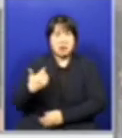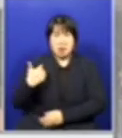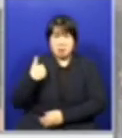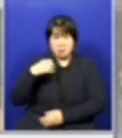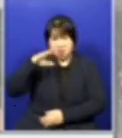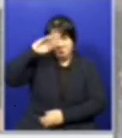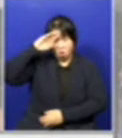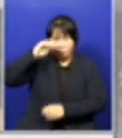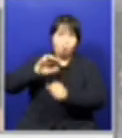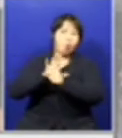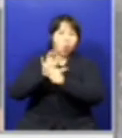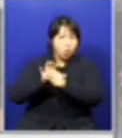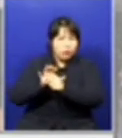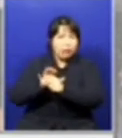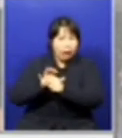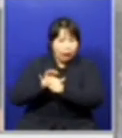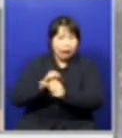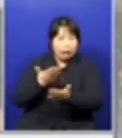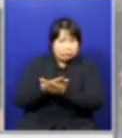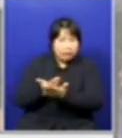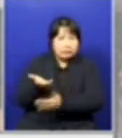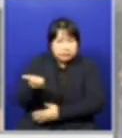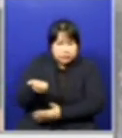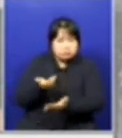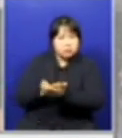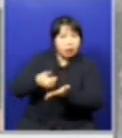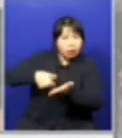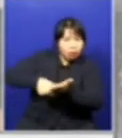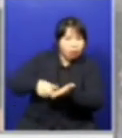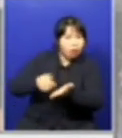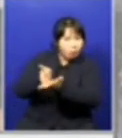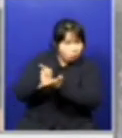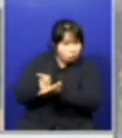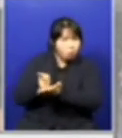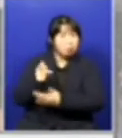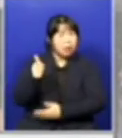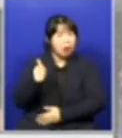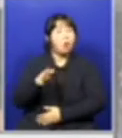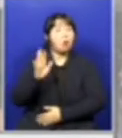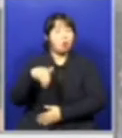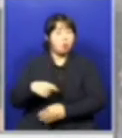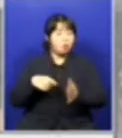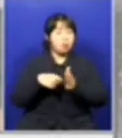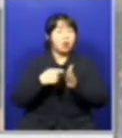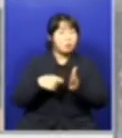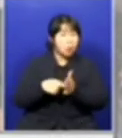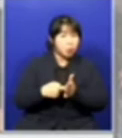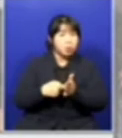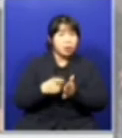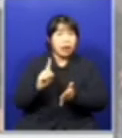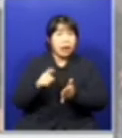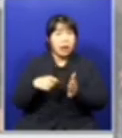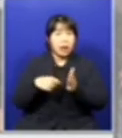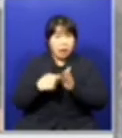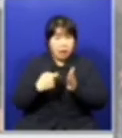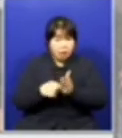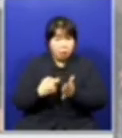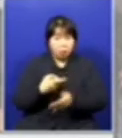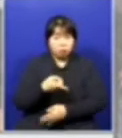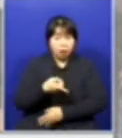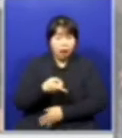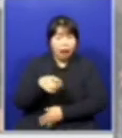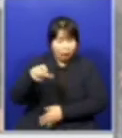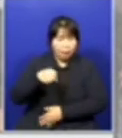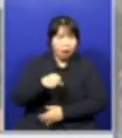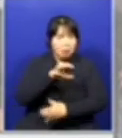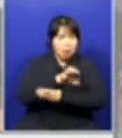นี้ท่านจึงยืมเงินท่านจึงกู้เงินแล้วก็อ้างสาเหตุการกู้เงินเนี่ยมาบังคับขู่